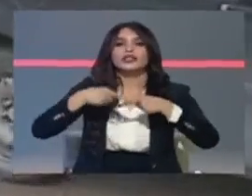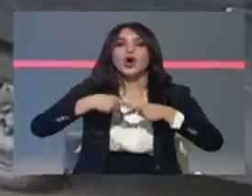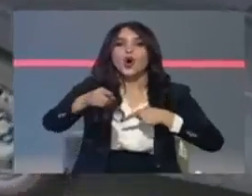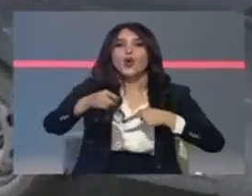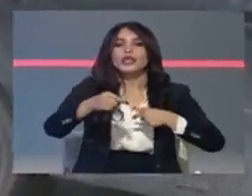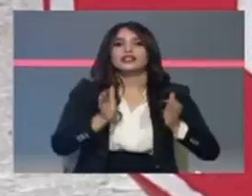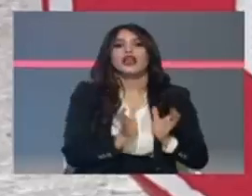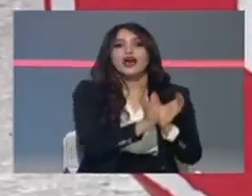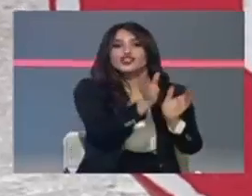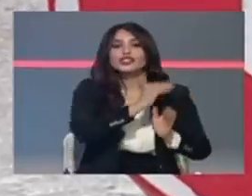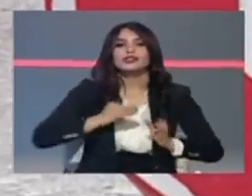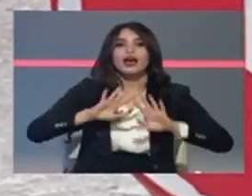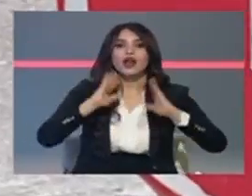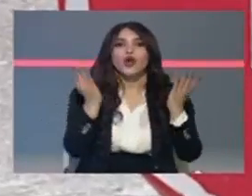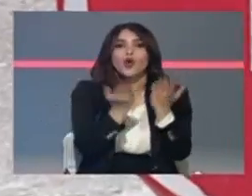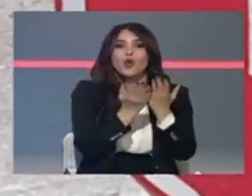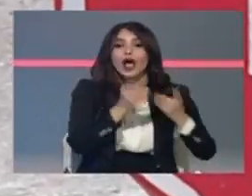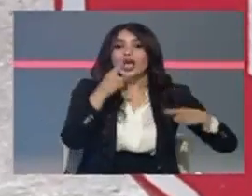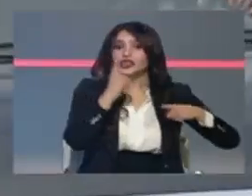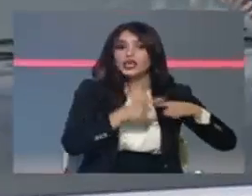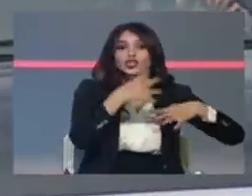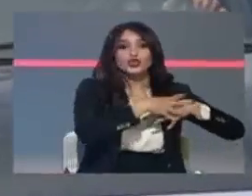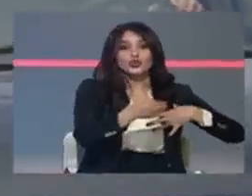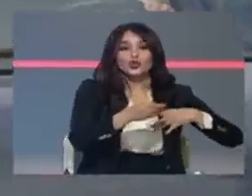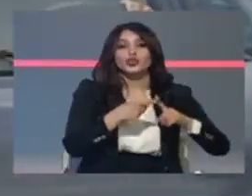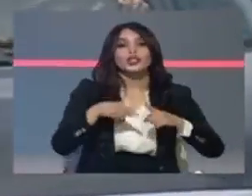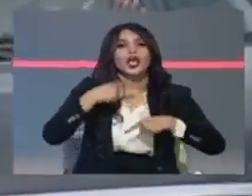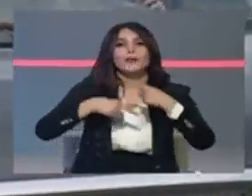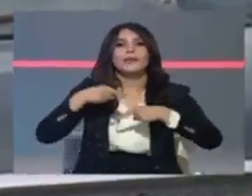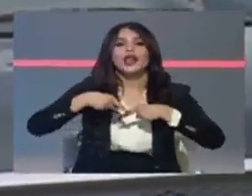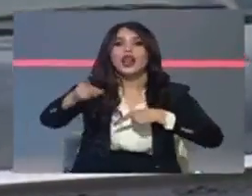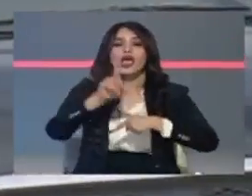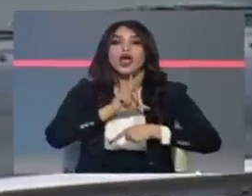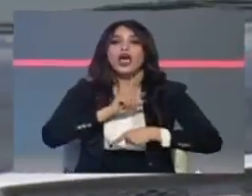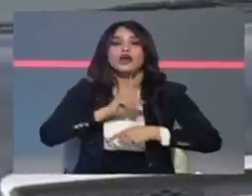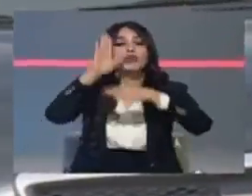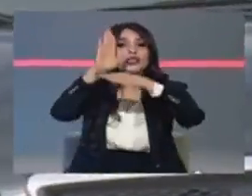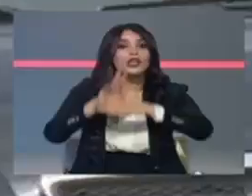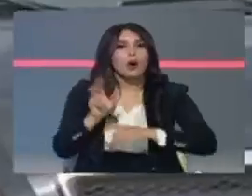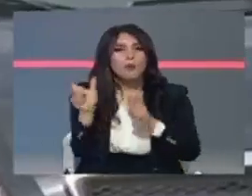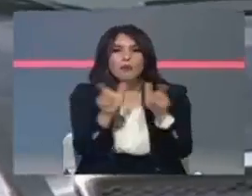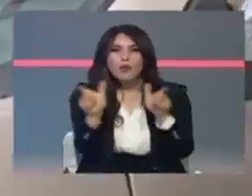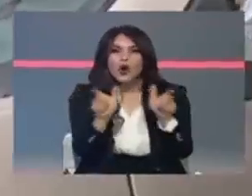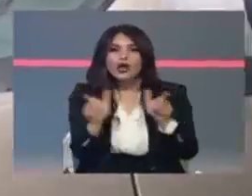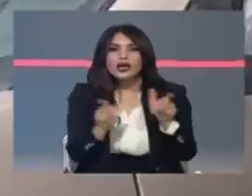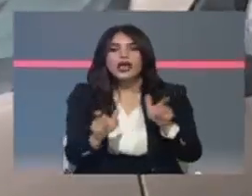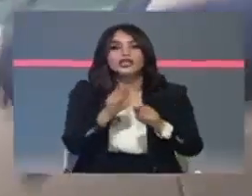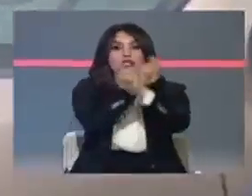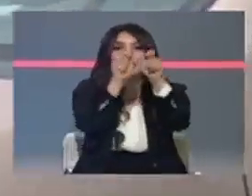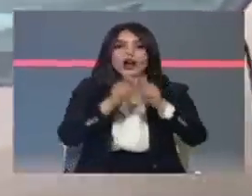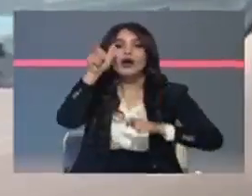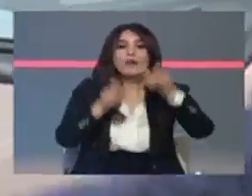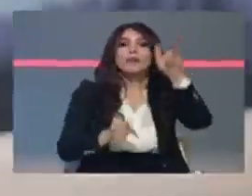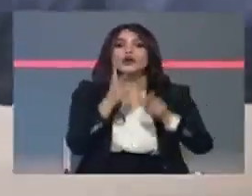الصحي العام بالبلاد وحظر التجول، تواصل القوات الأمنية تأمين ومراقبة التزام المواطنين